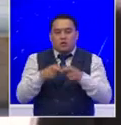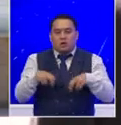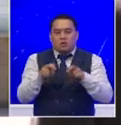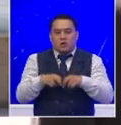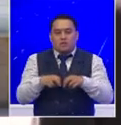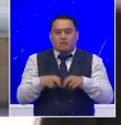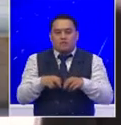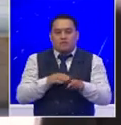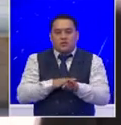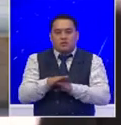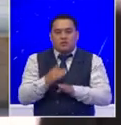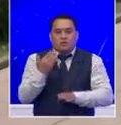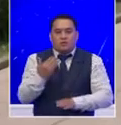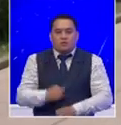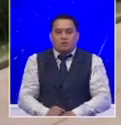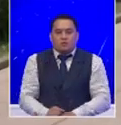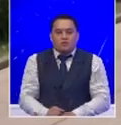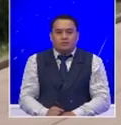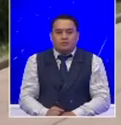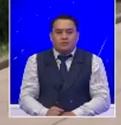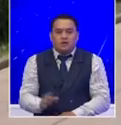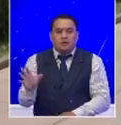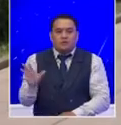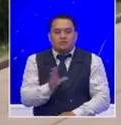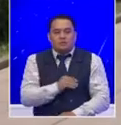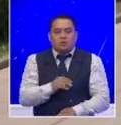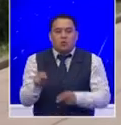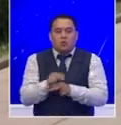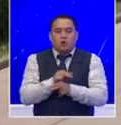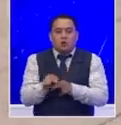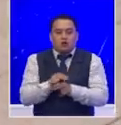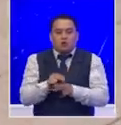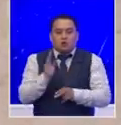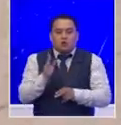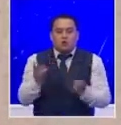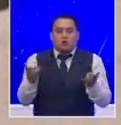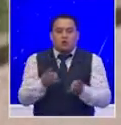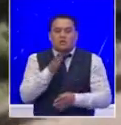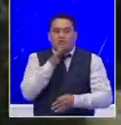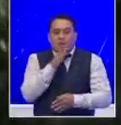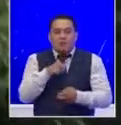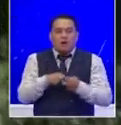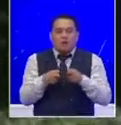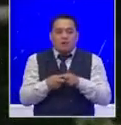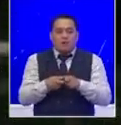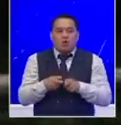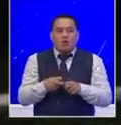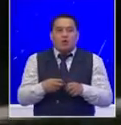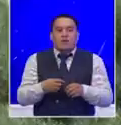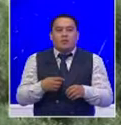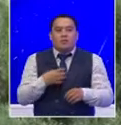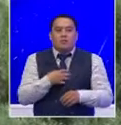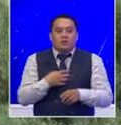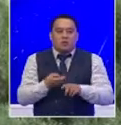рассматривать и воплощать в реальность. Все упущения будут устранены, однако понадобится время. Эта проблема годами беспокоит